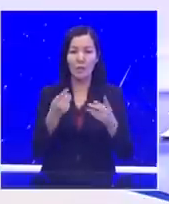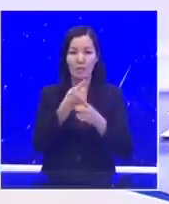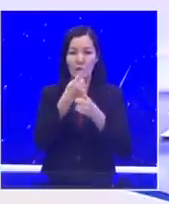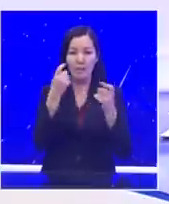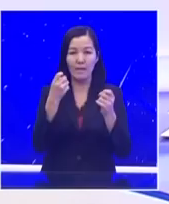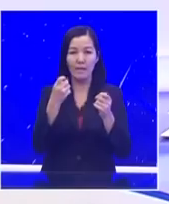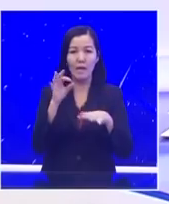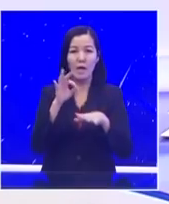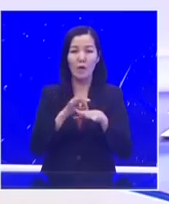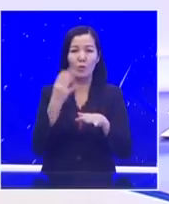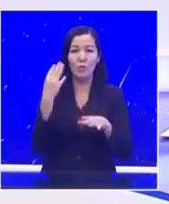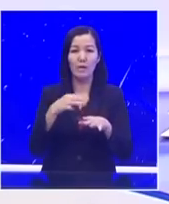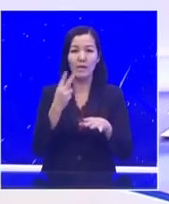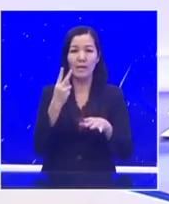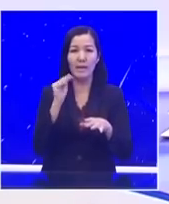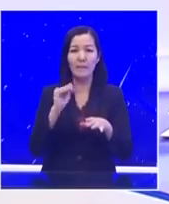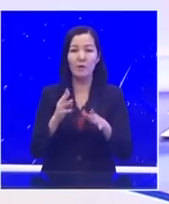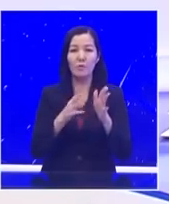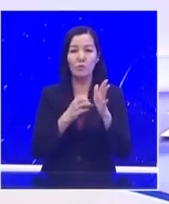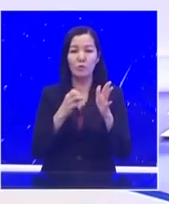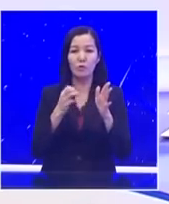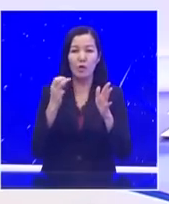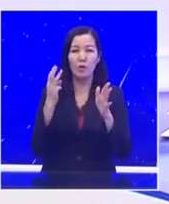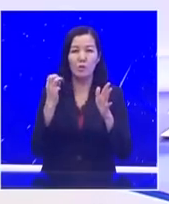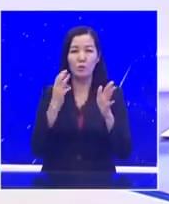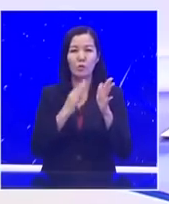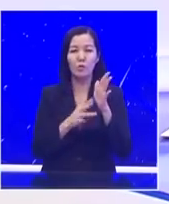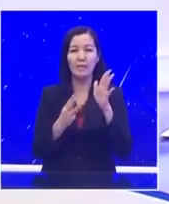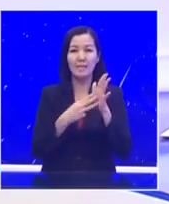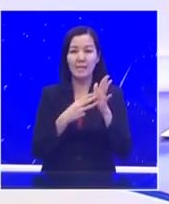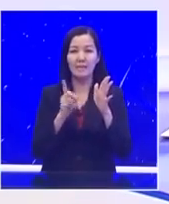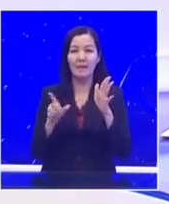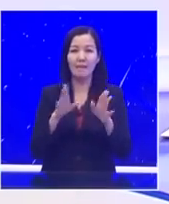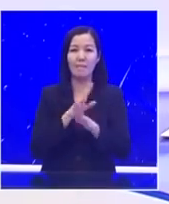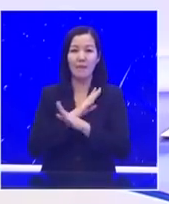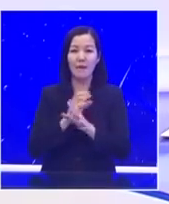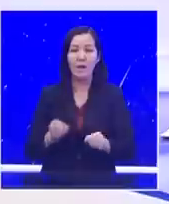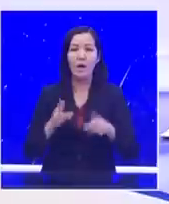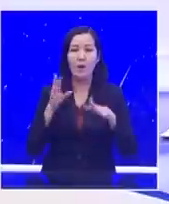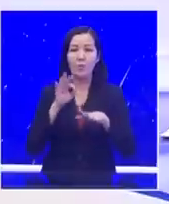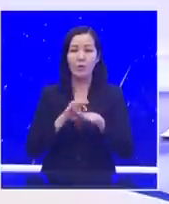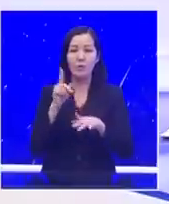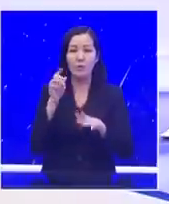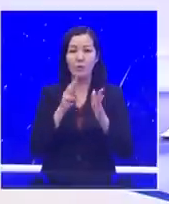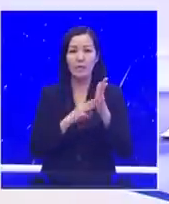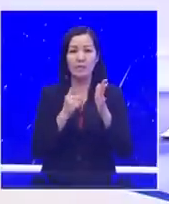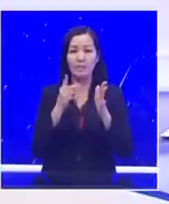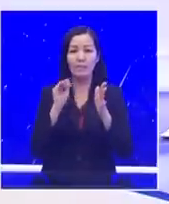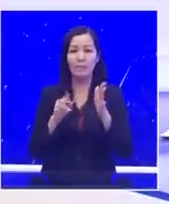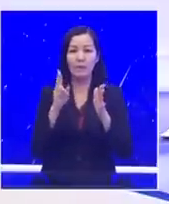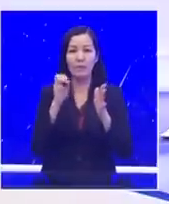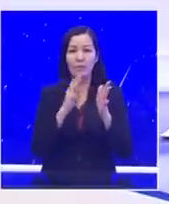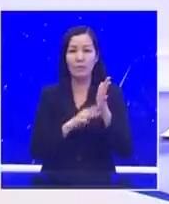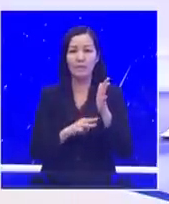ұйымының мәліметіне сүйенсек, індет 42398 адамның өмірін жалмаған. Ал қауіпті кеселден